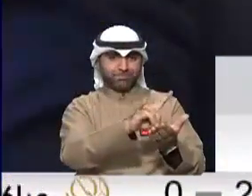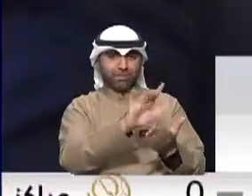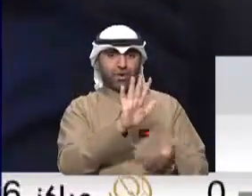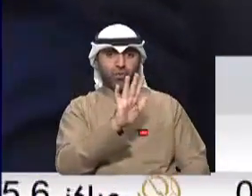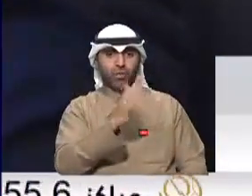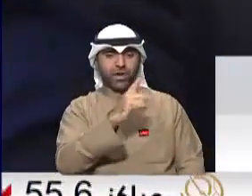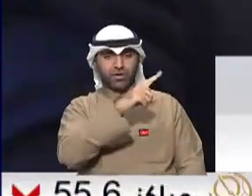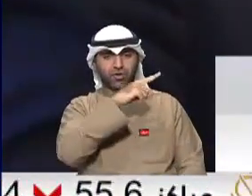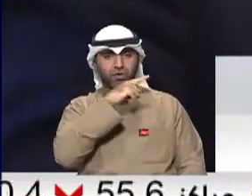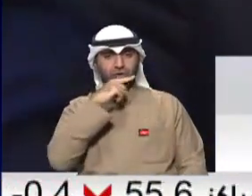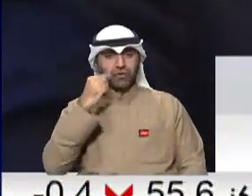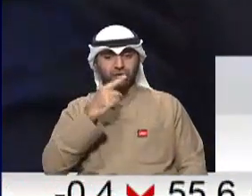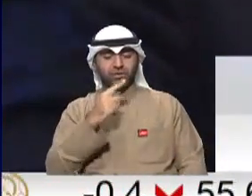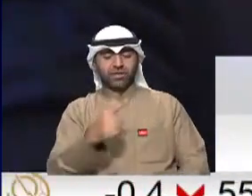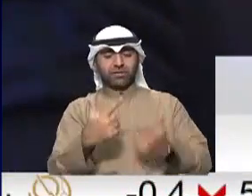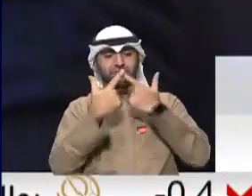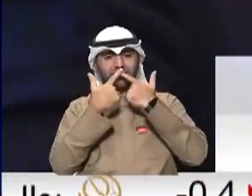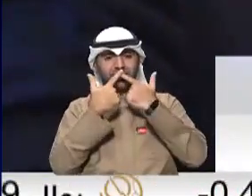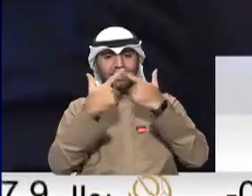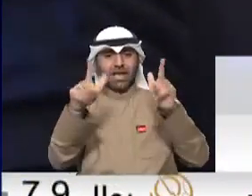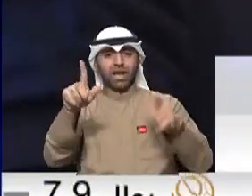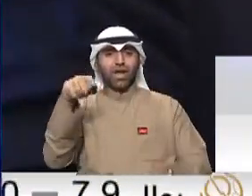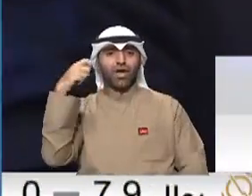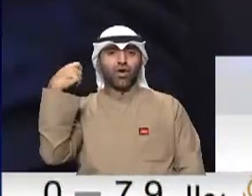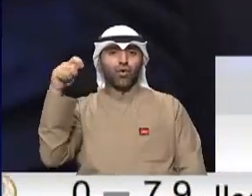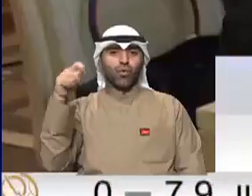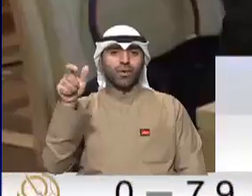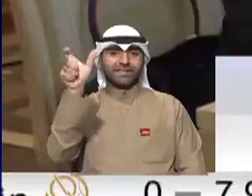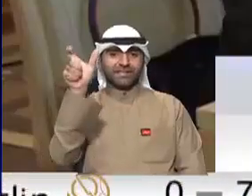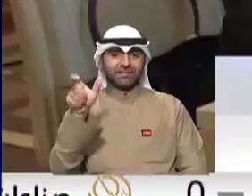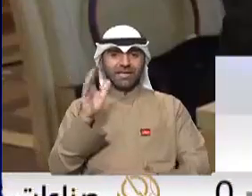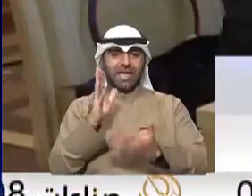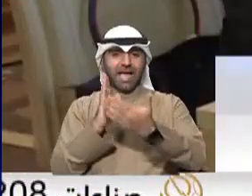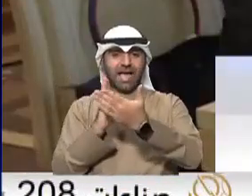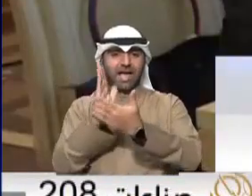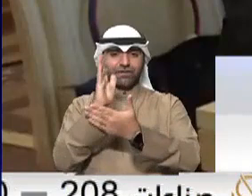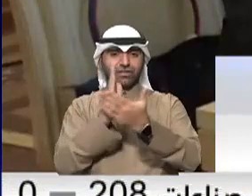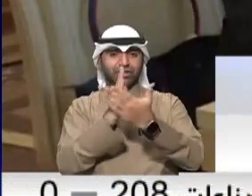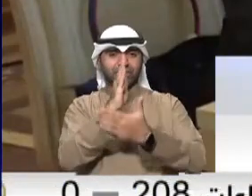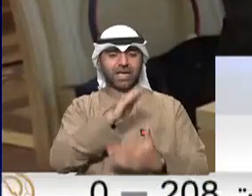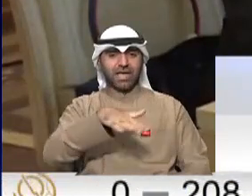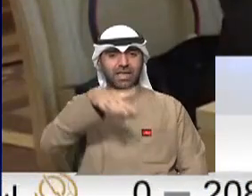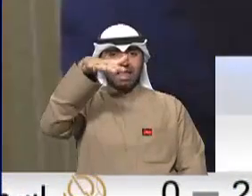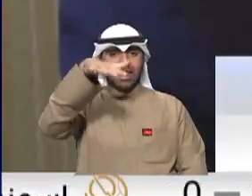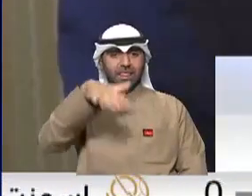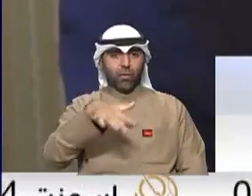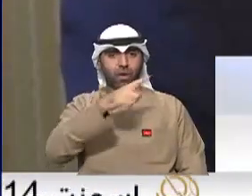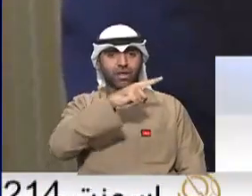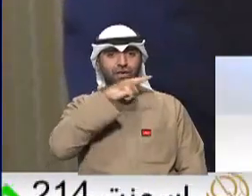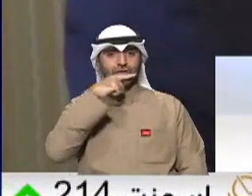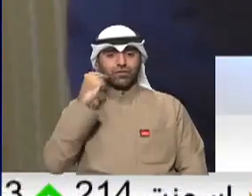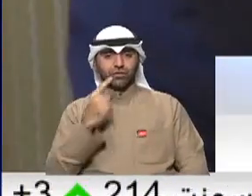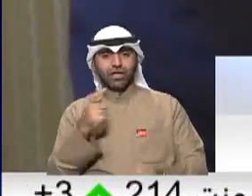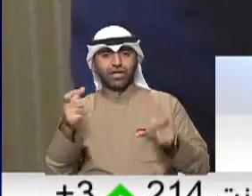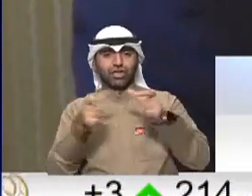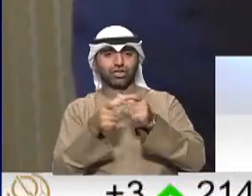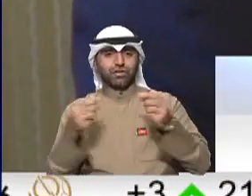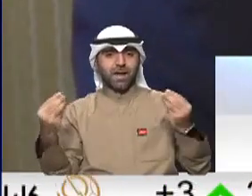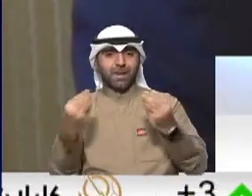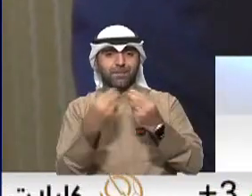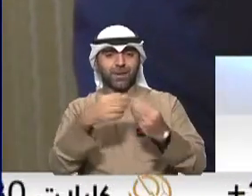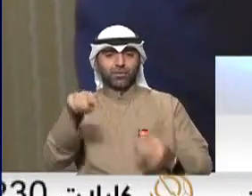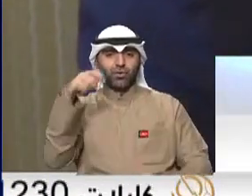لافروف بأن روسيا والصين اتفقتا على الدفاع عن مصالح بعضهما البعض وعن